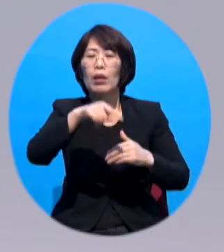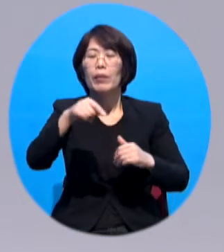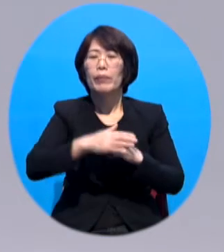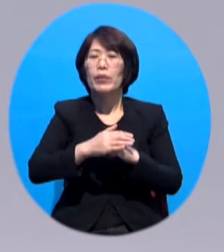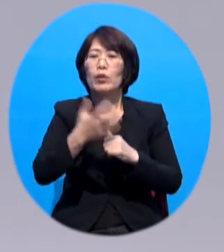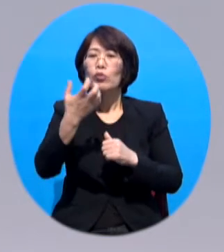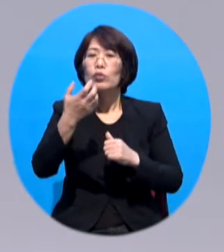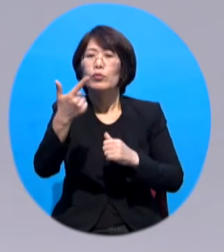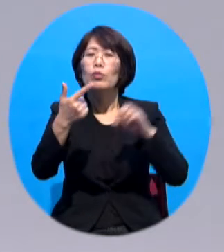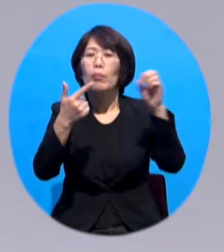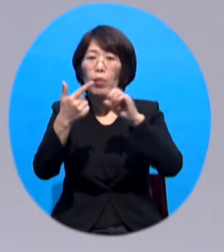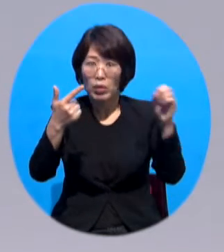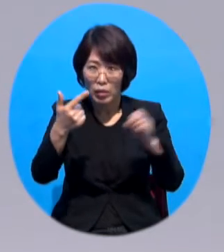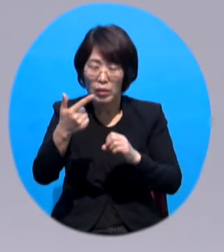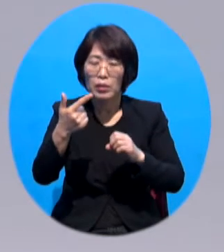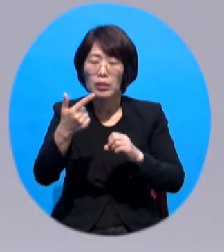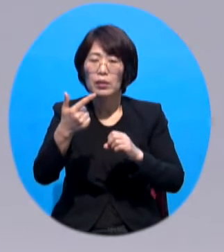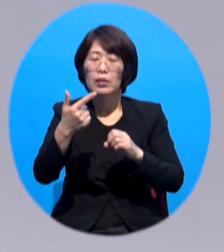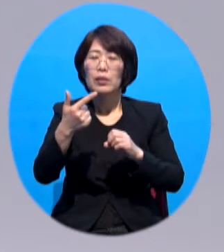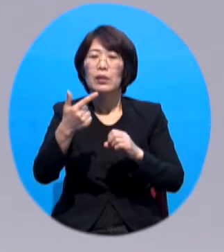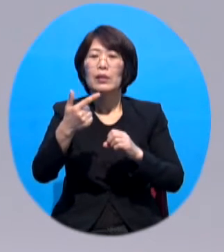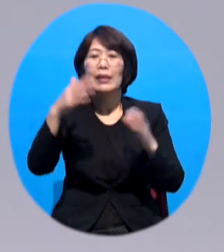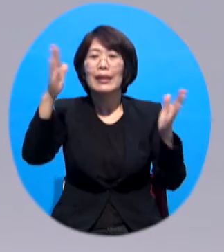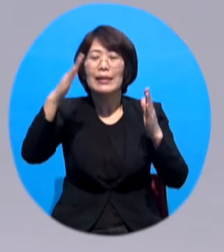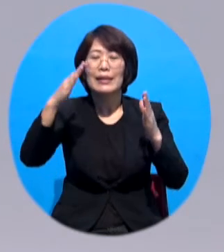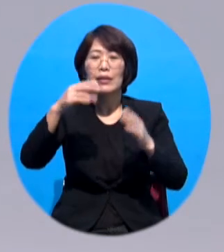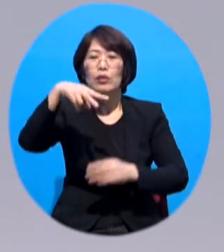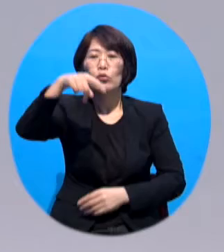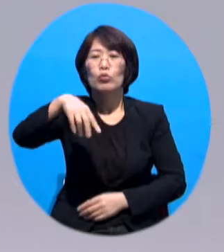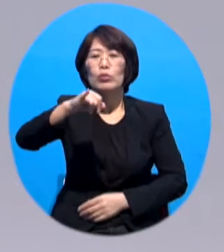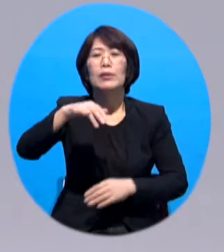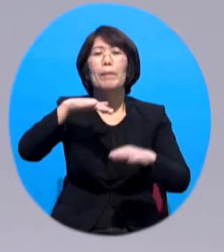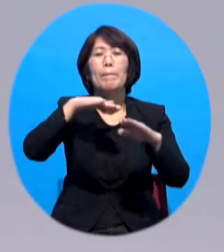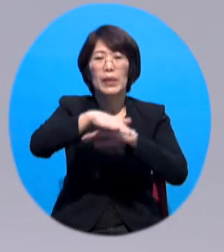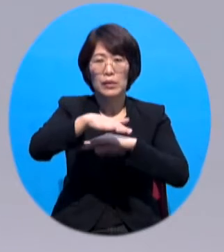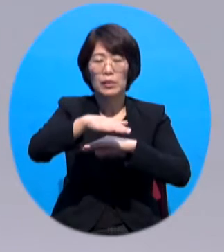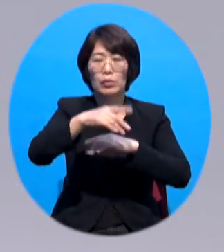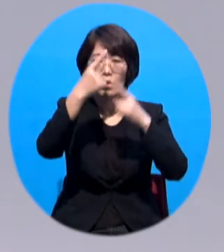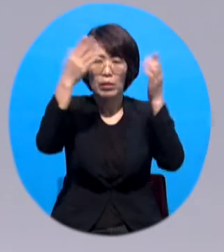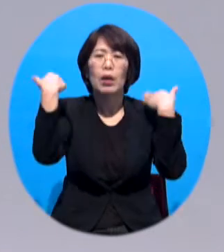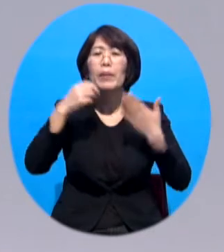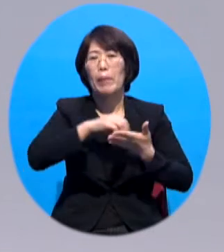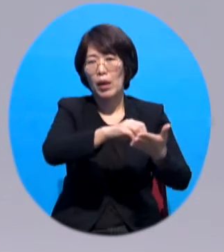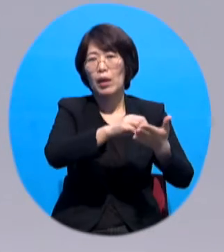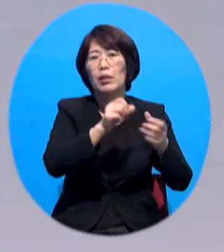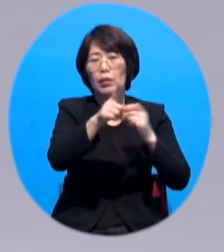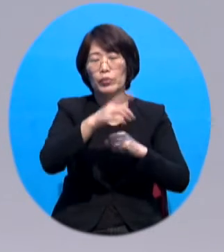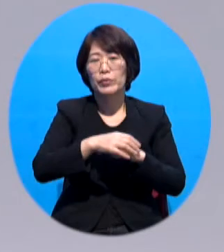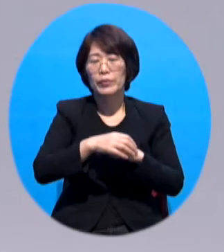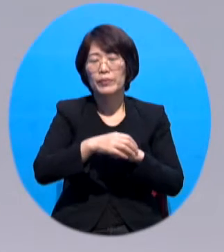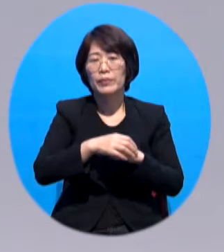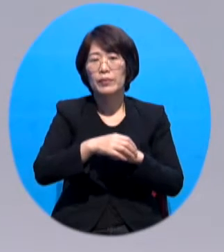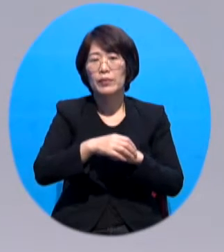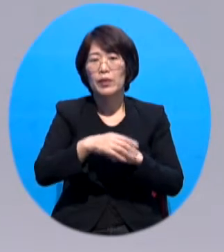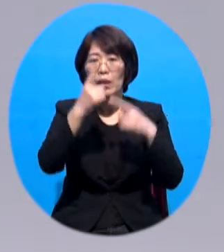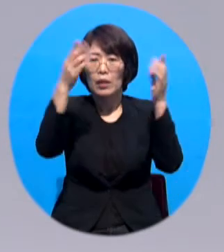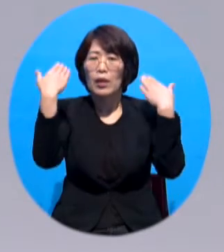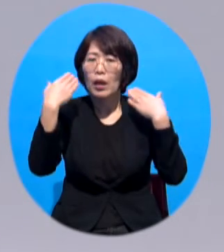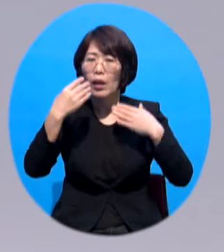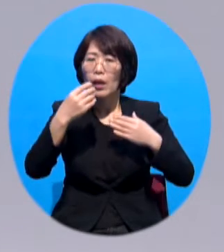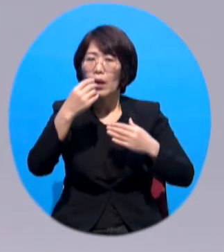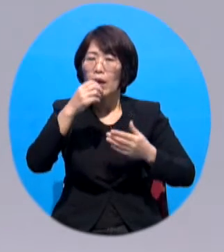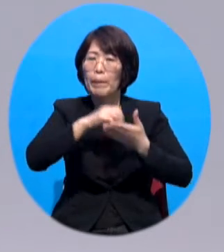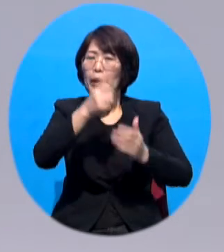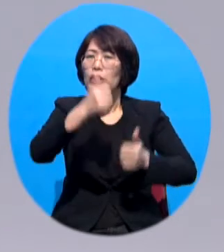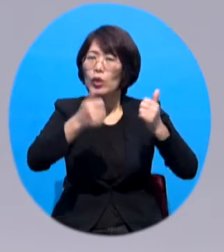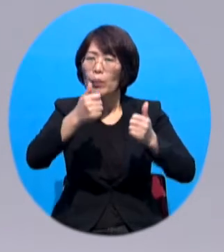91% 우리 수험생들이 수시로 91% 그 수시로 갑니다 에 수능으로 어 대학가는 아이들은